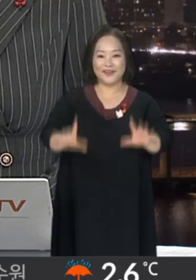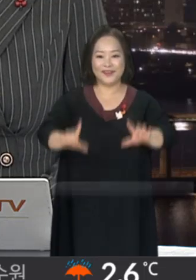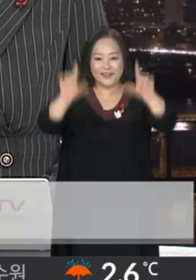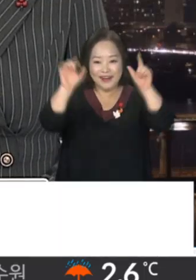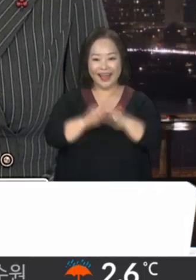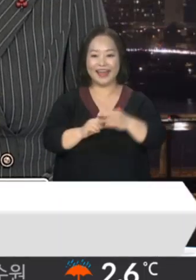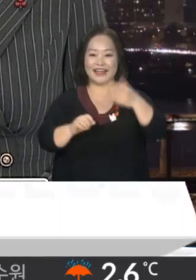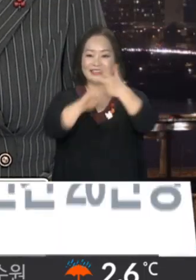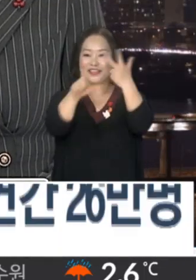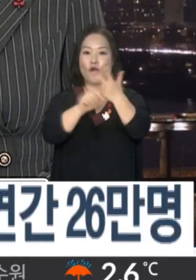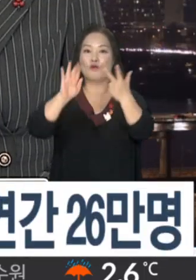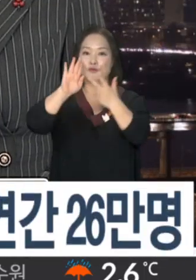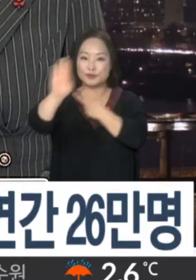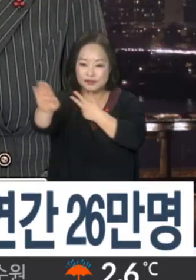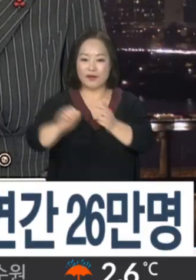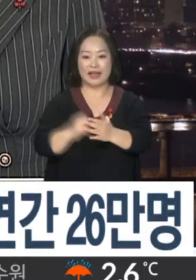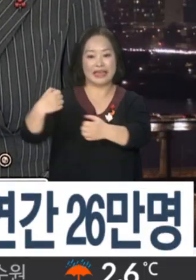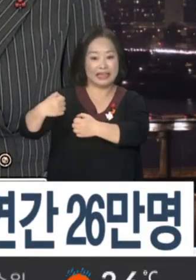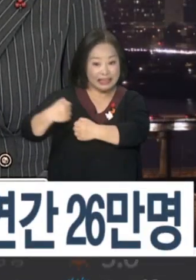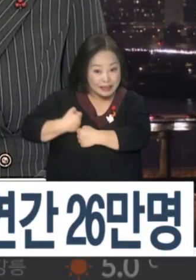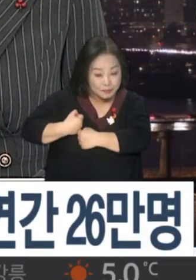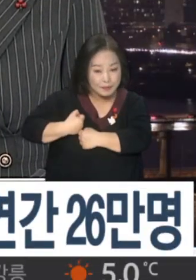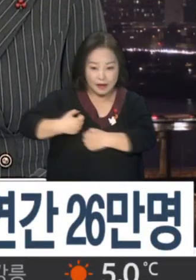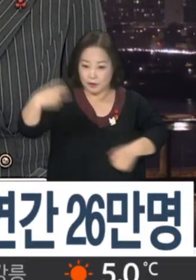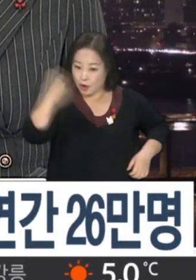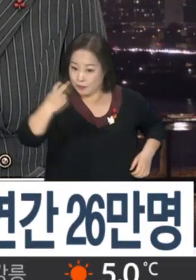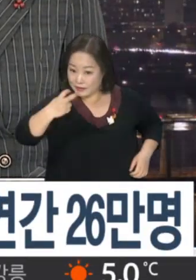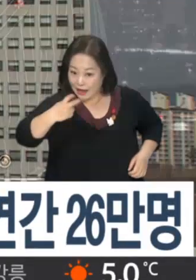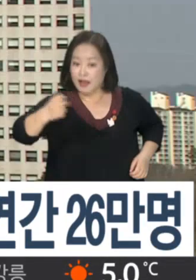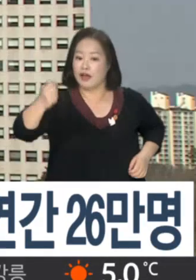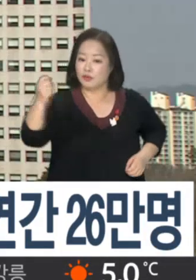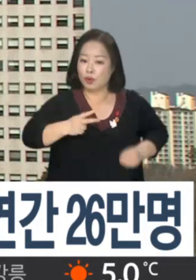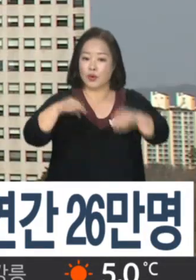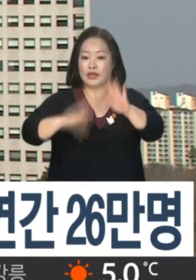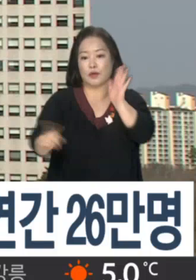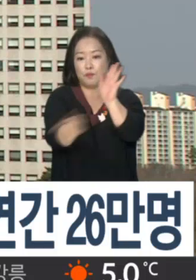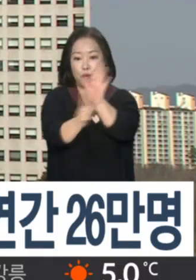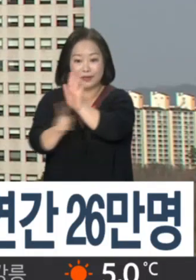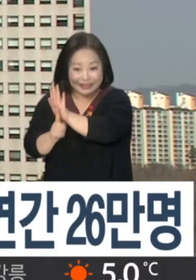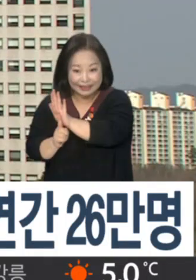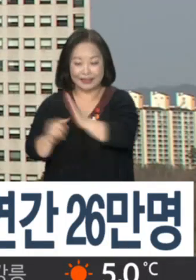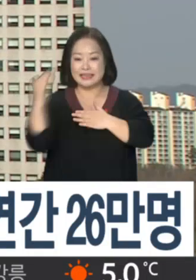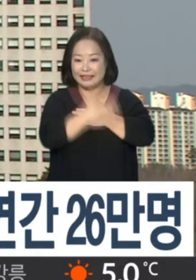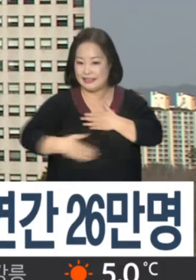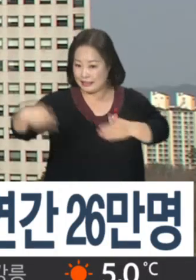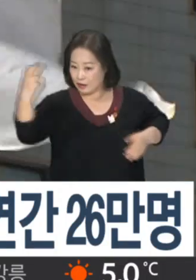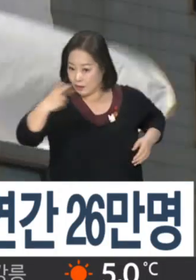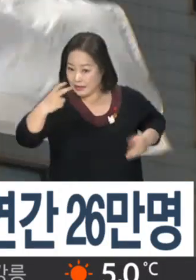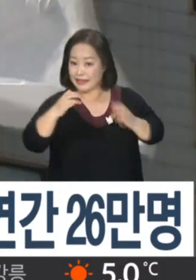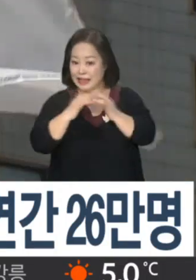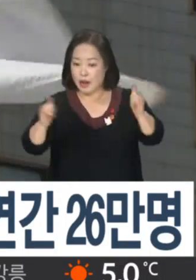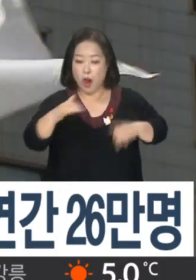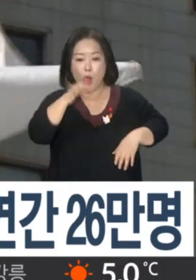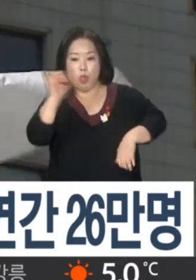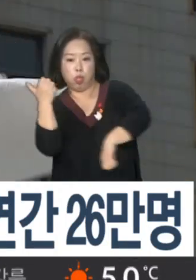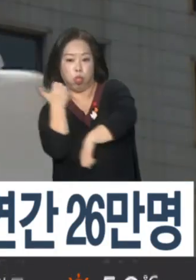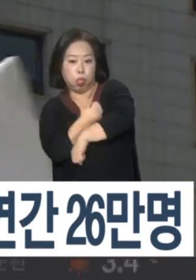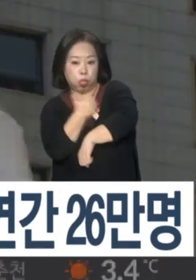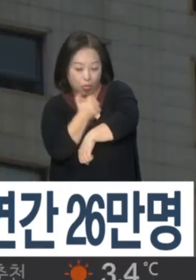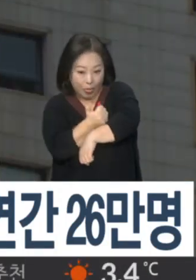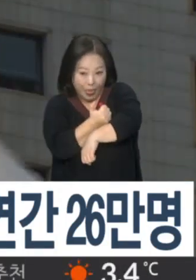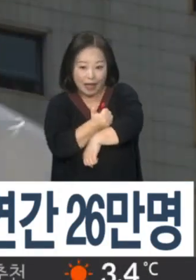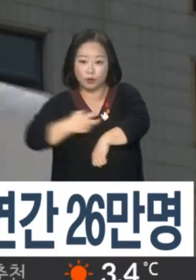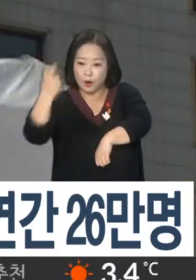네 올해 하반기부터 이병 판정 검사 대상자와 현역병 모집 신체 검사 대상자 전원이 마약류 검사를 받게